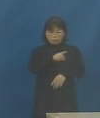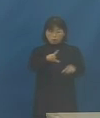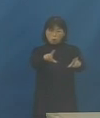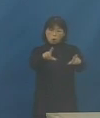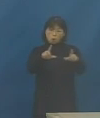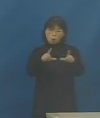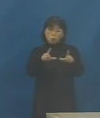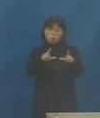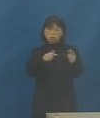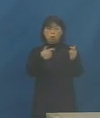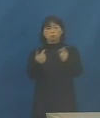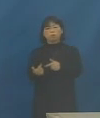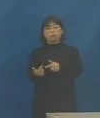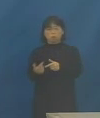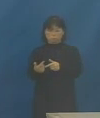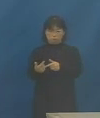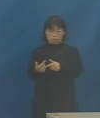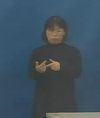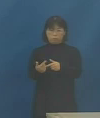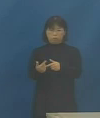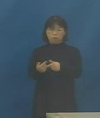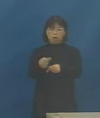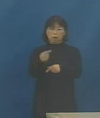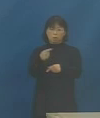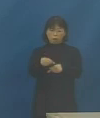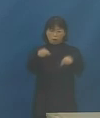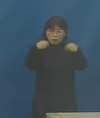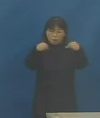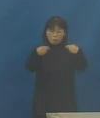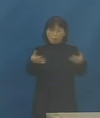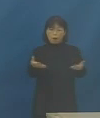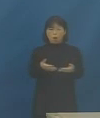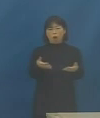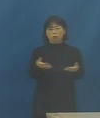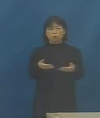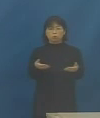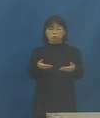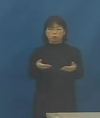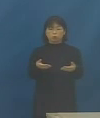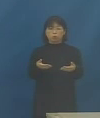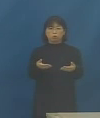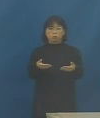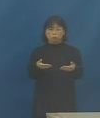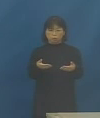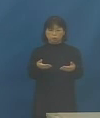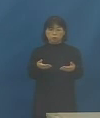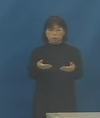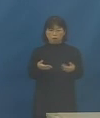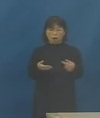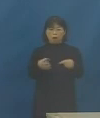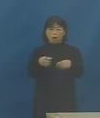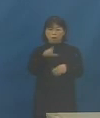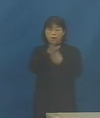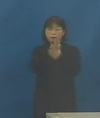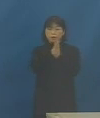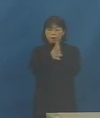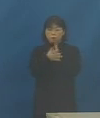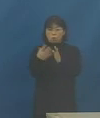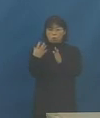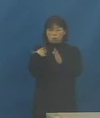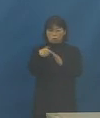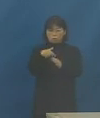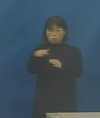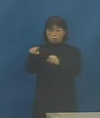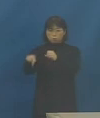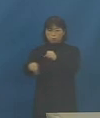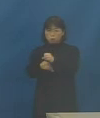遅れてしまっているとこれはのペーパーワークでえ私どもの担当部局と艶がーとの